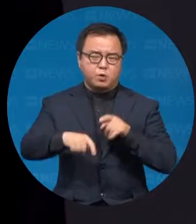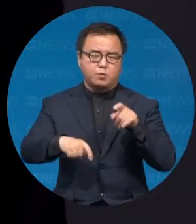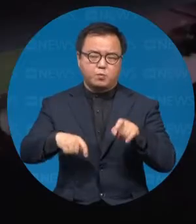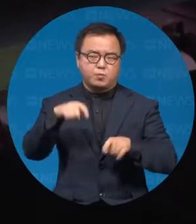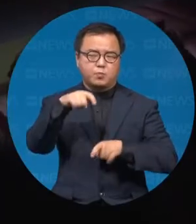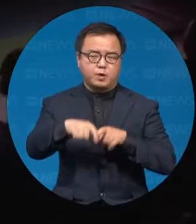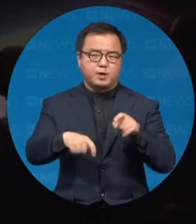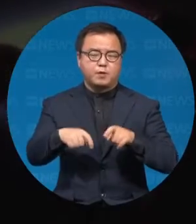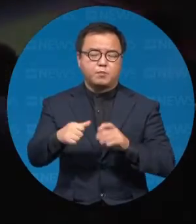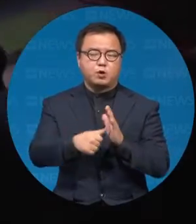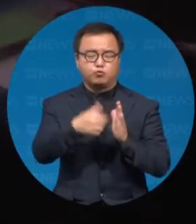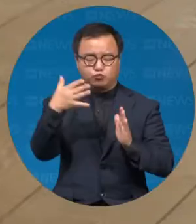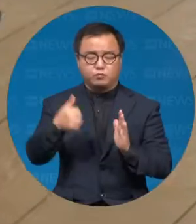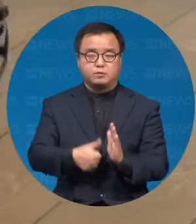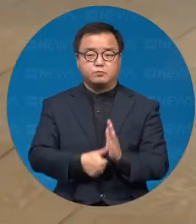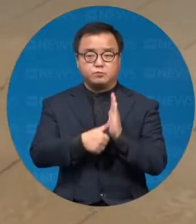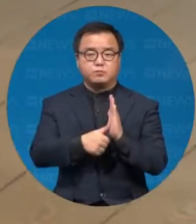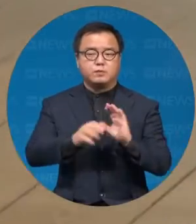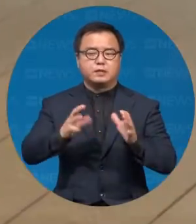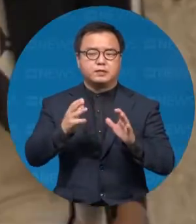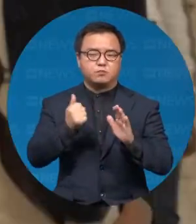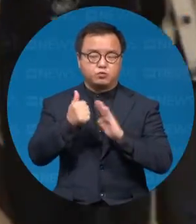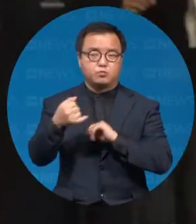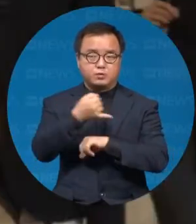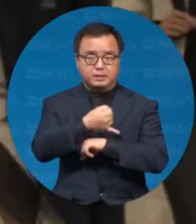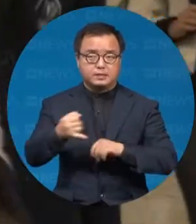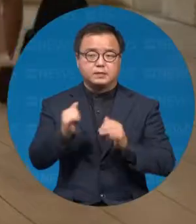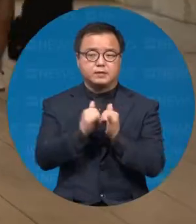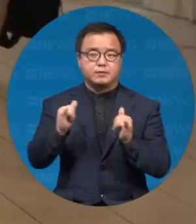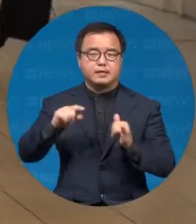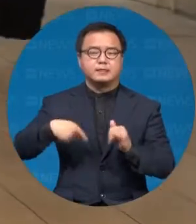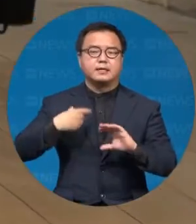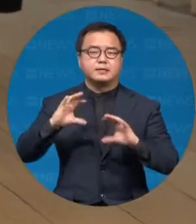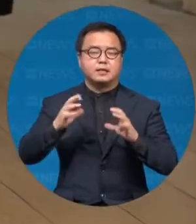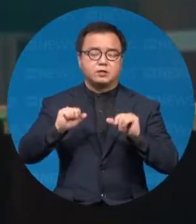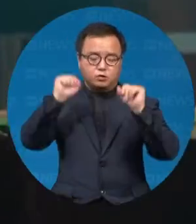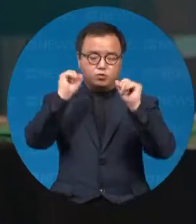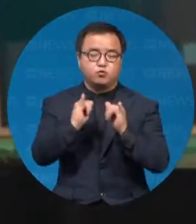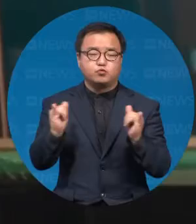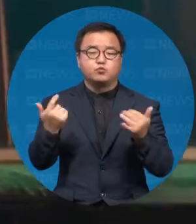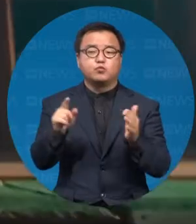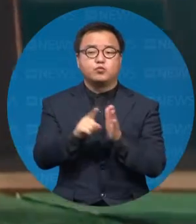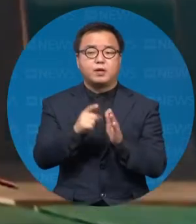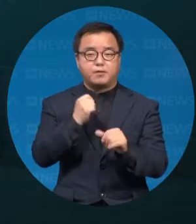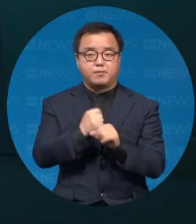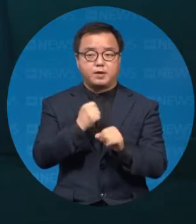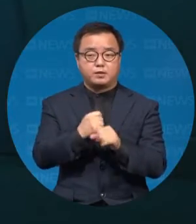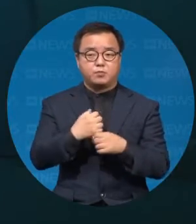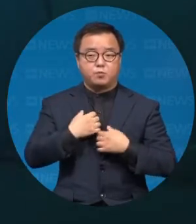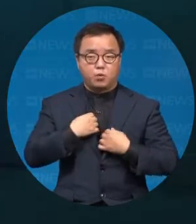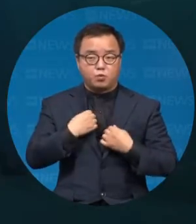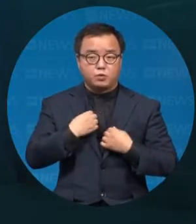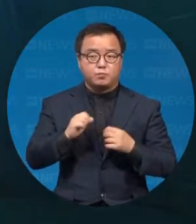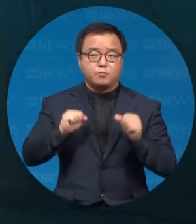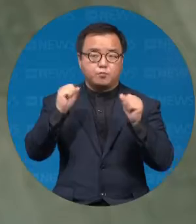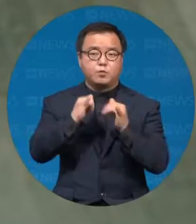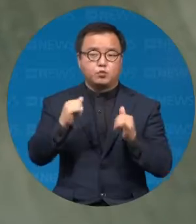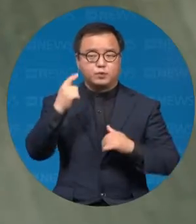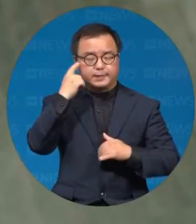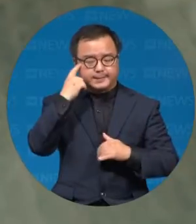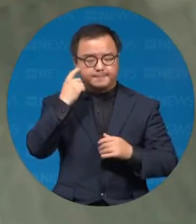명품 브랜드와 세계 정상급 디자이너들이 오직 자국 선수만을 위해 제작한 유니폼이 선수들의 사기를